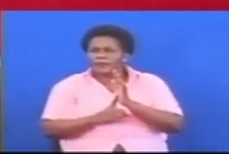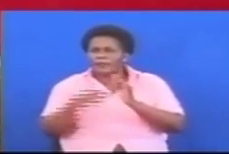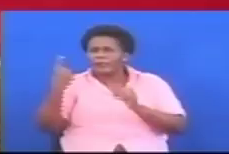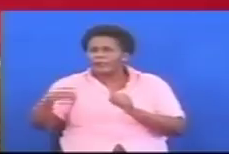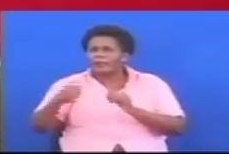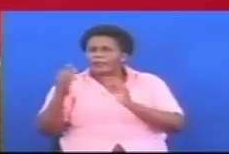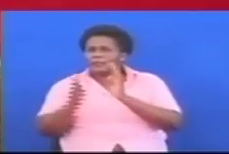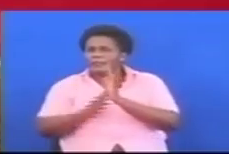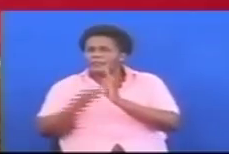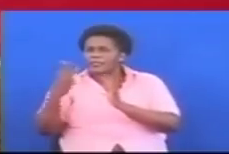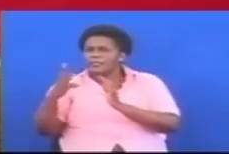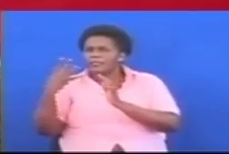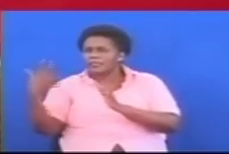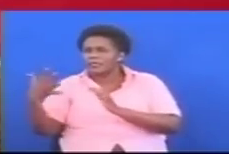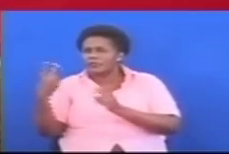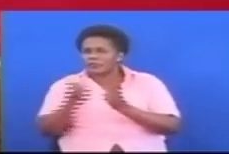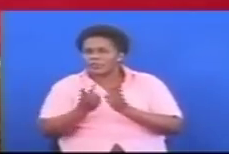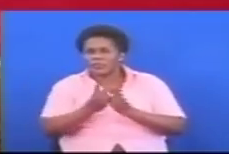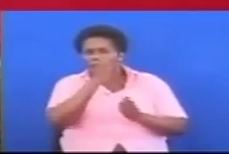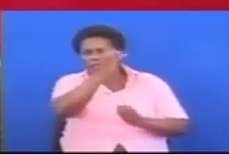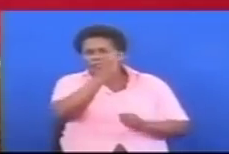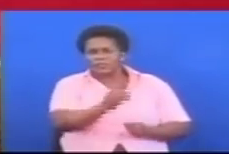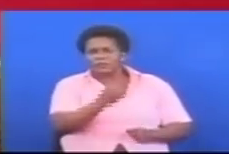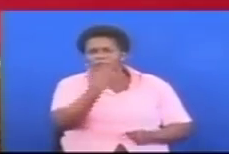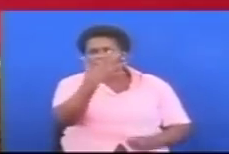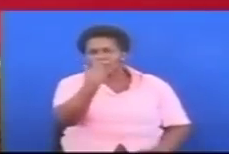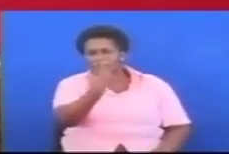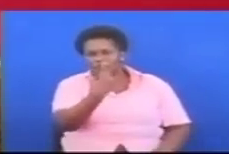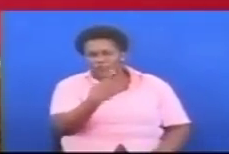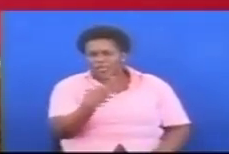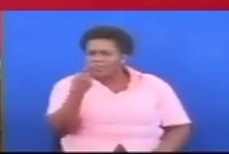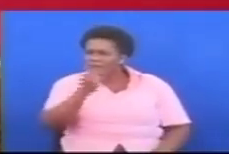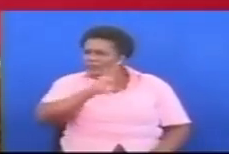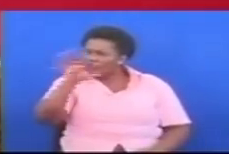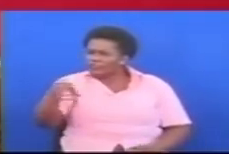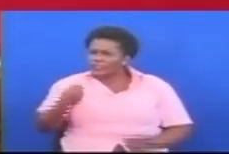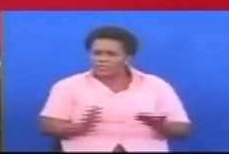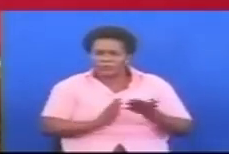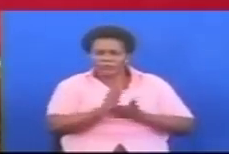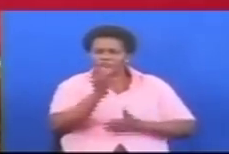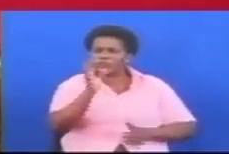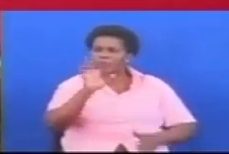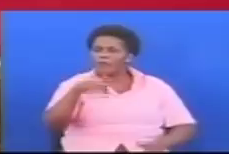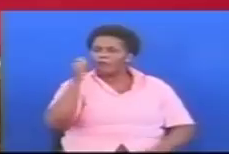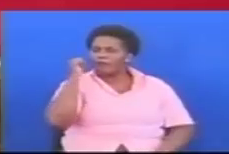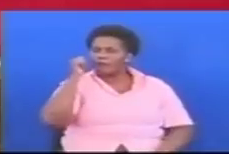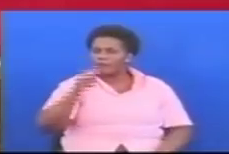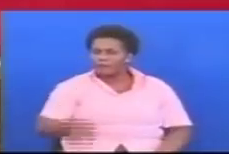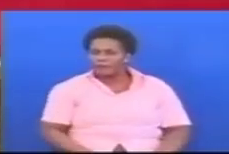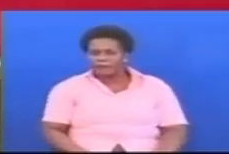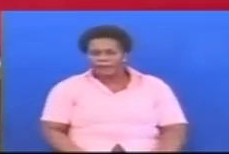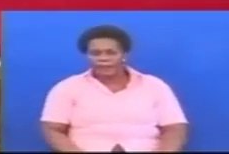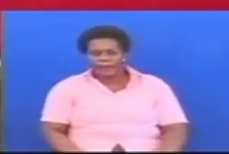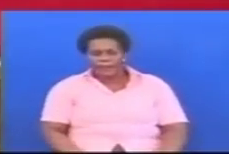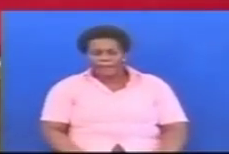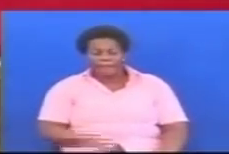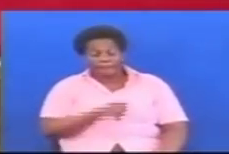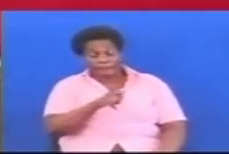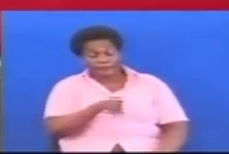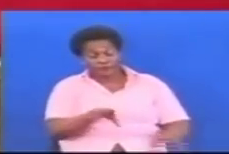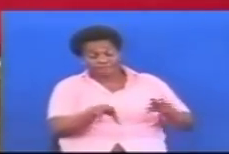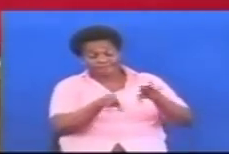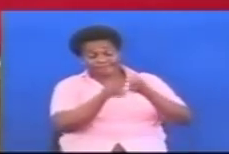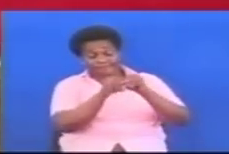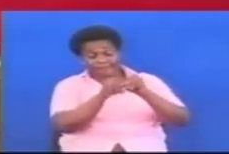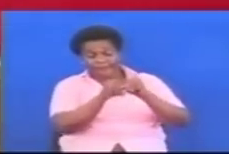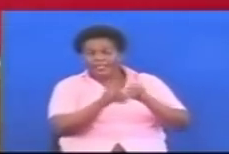laki 935 sawa na 51% ya fedha zote za budget za maendeleo zilizoidhinishwa, ambazo zinajumuisha fedha